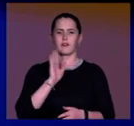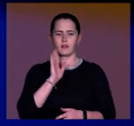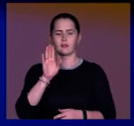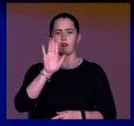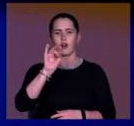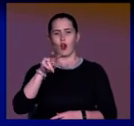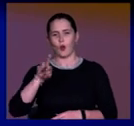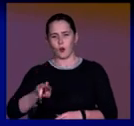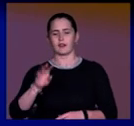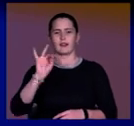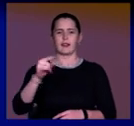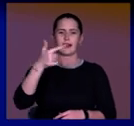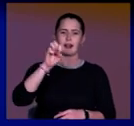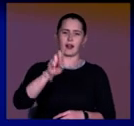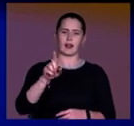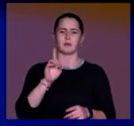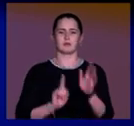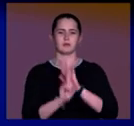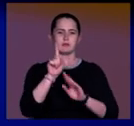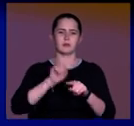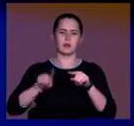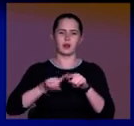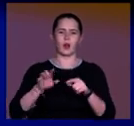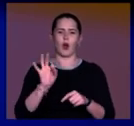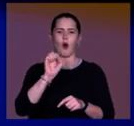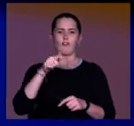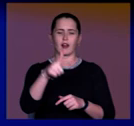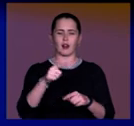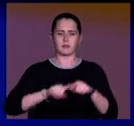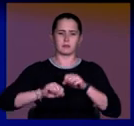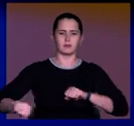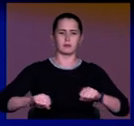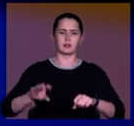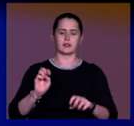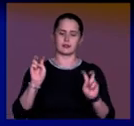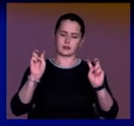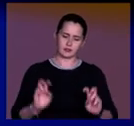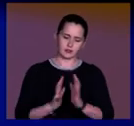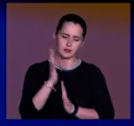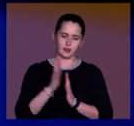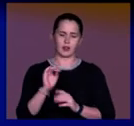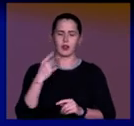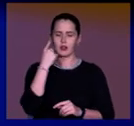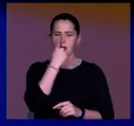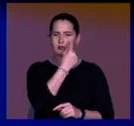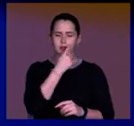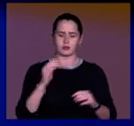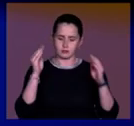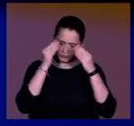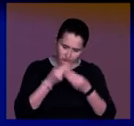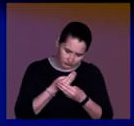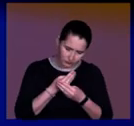пробежала мимо них через загара к врагу села на траву и закрыла лицо платком